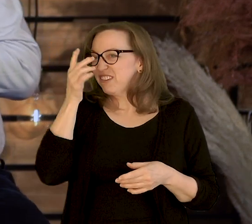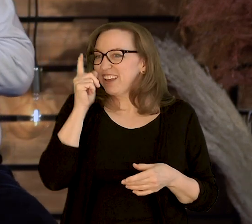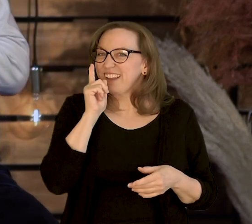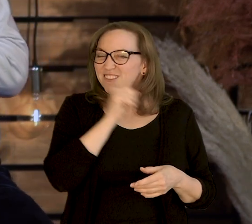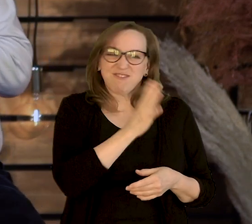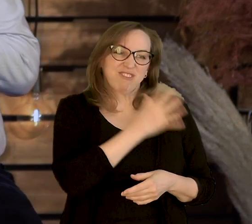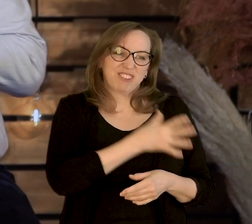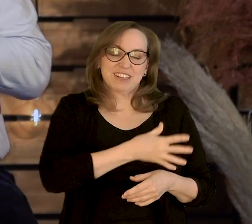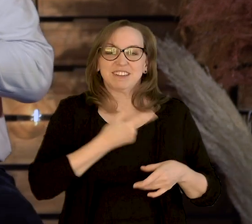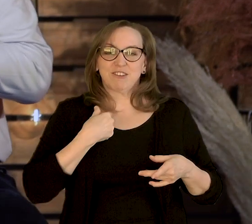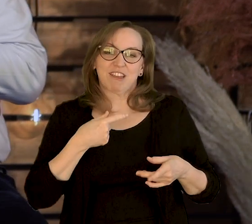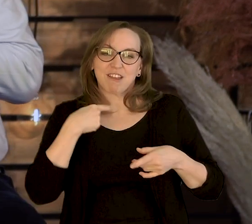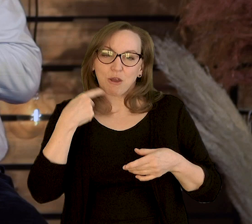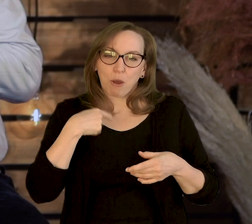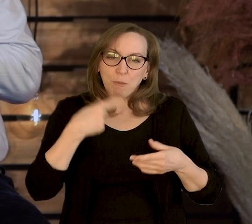I w wersecie